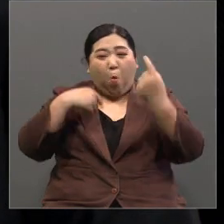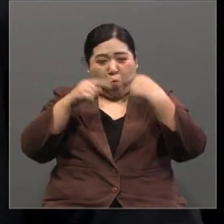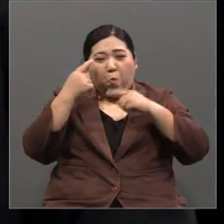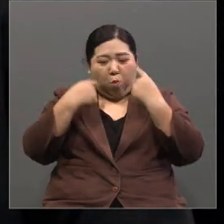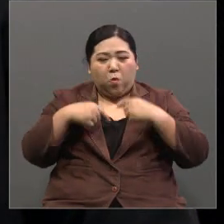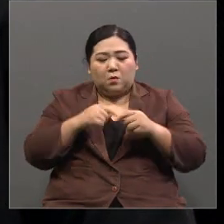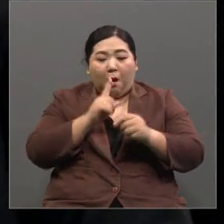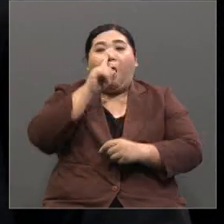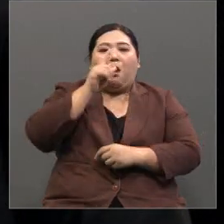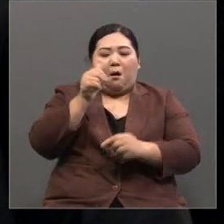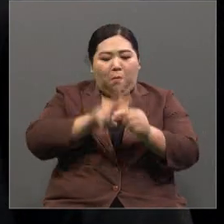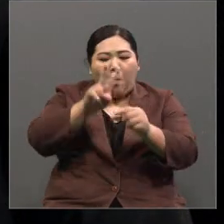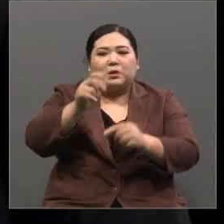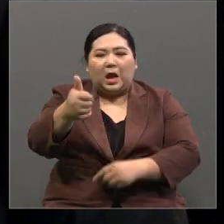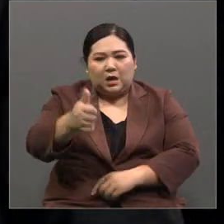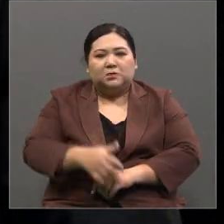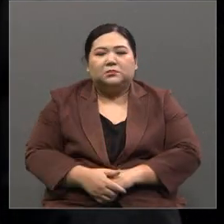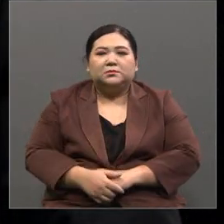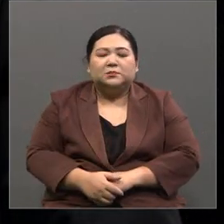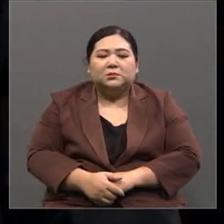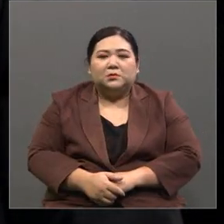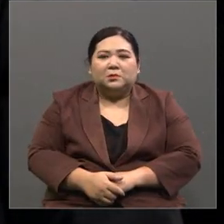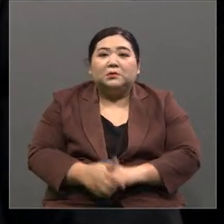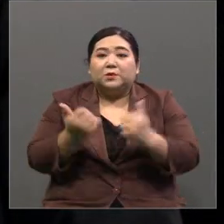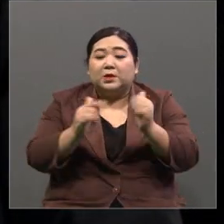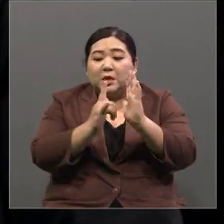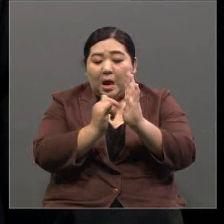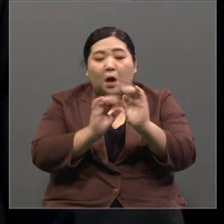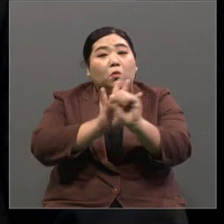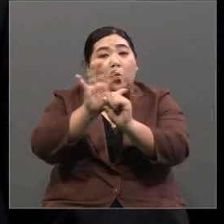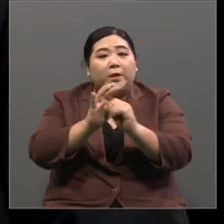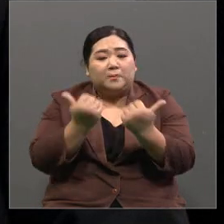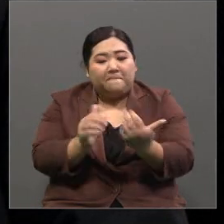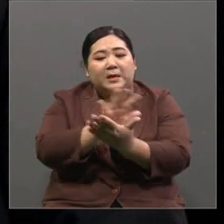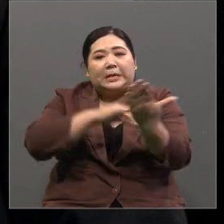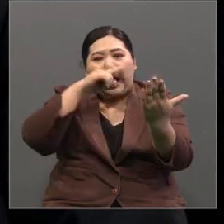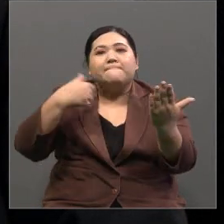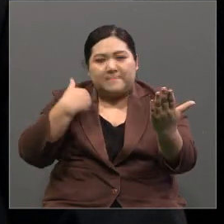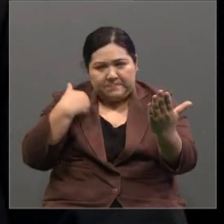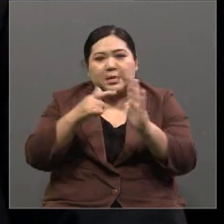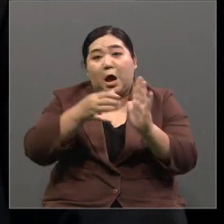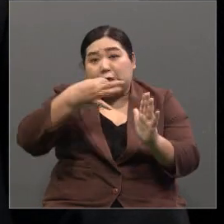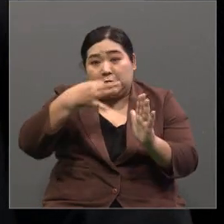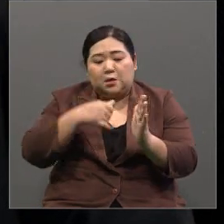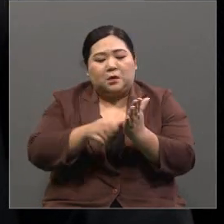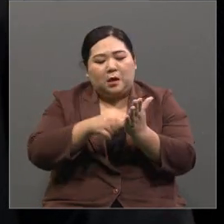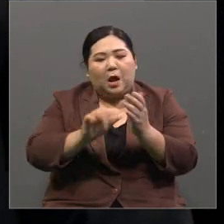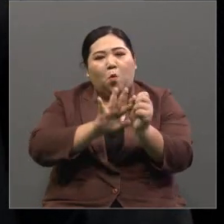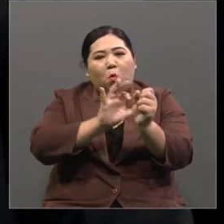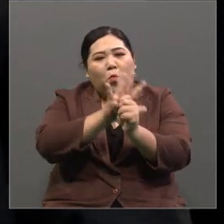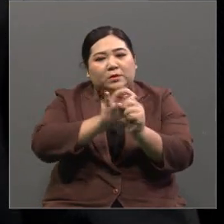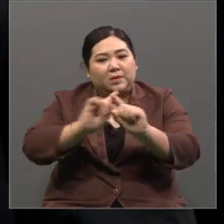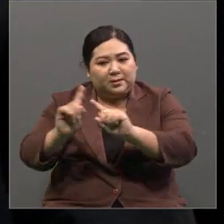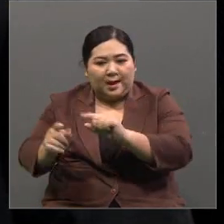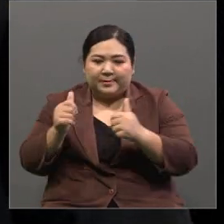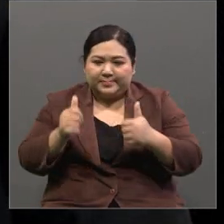ยนะคะว่ายารักษาโควิด-19 ที่มีอยู่ในประเทศไทยณขณะนี้ยังสามารถรักษาโรคโควิด-19 ได้ทุกสายพันธุ์